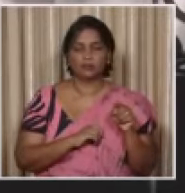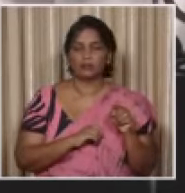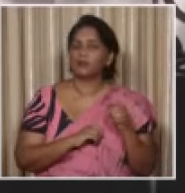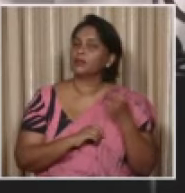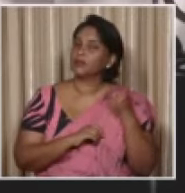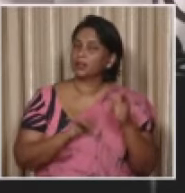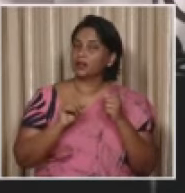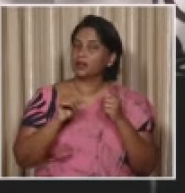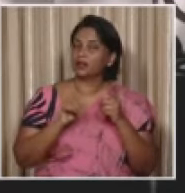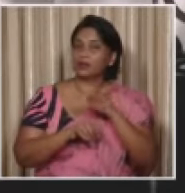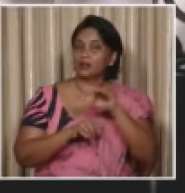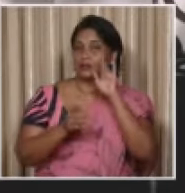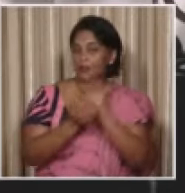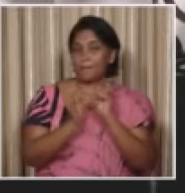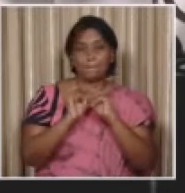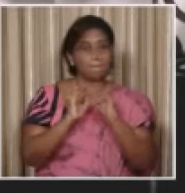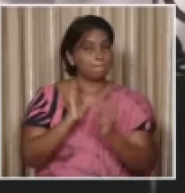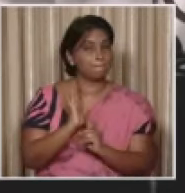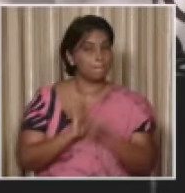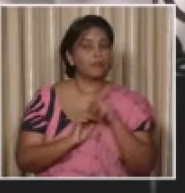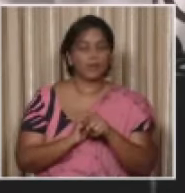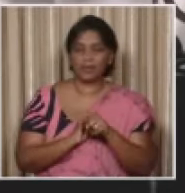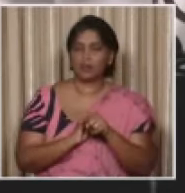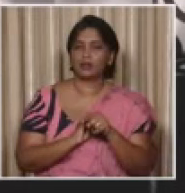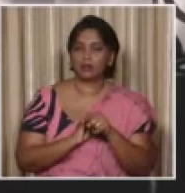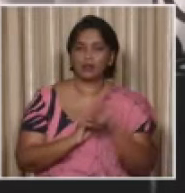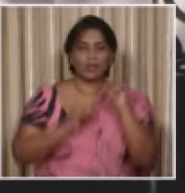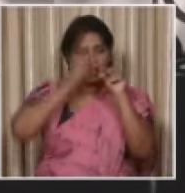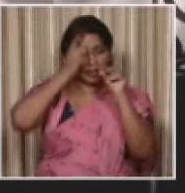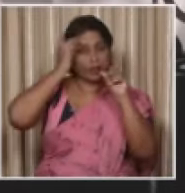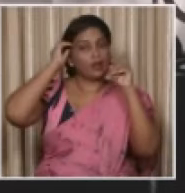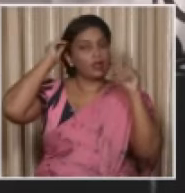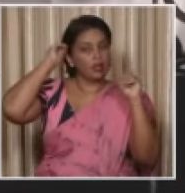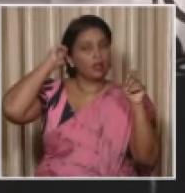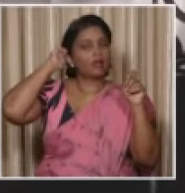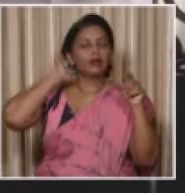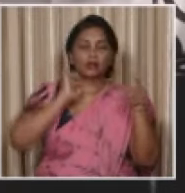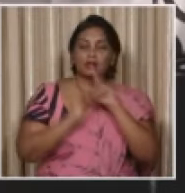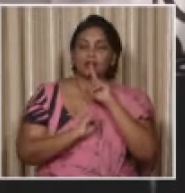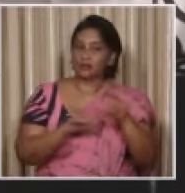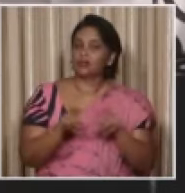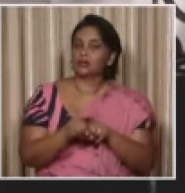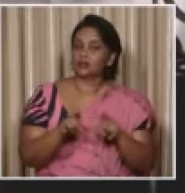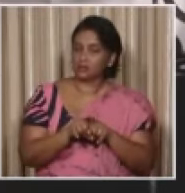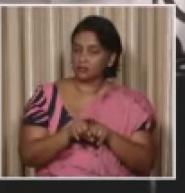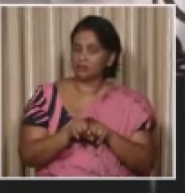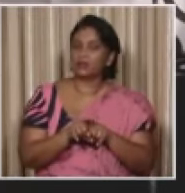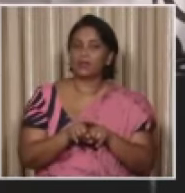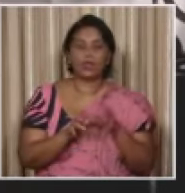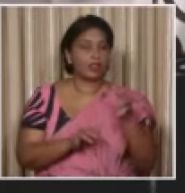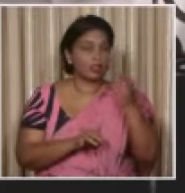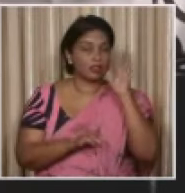मार्गगत क्रमवेदवल सुरक्षिता पिलुवंद पनात केटुम पते एकोला ऐवगंती संधान आकारेट